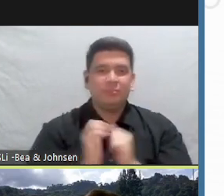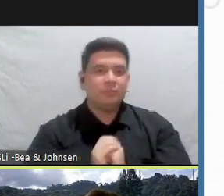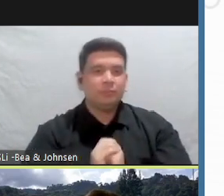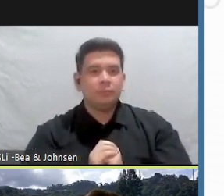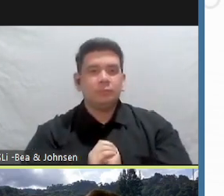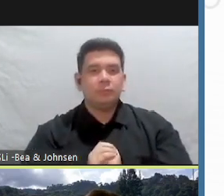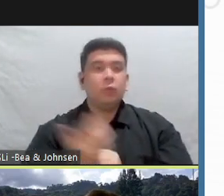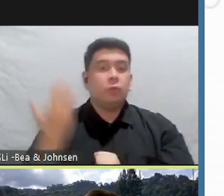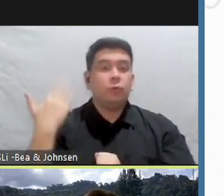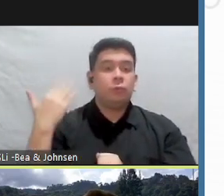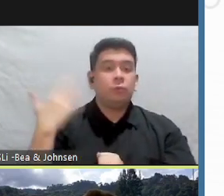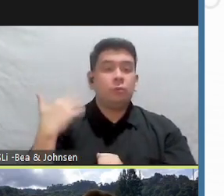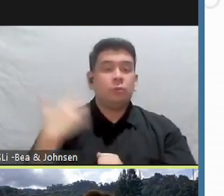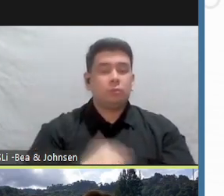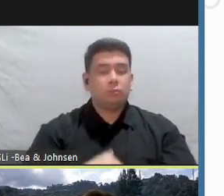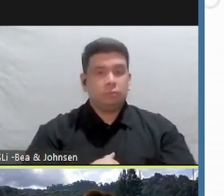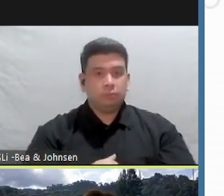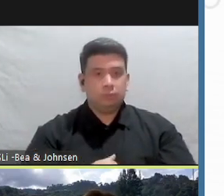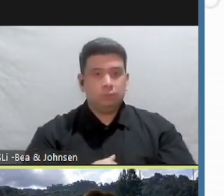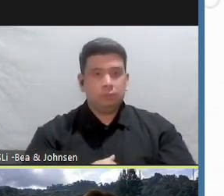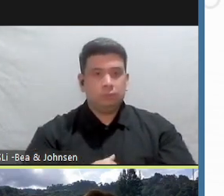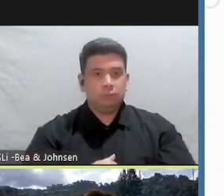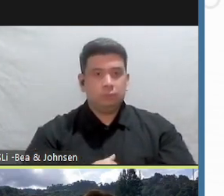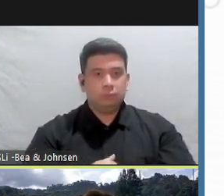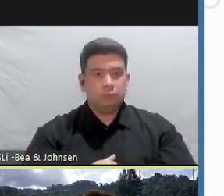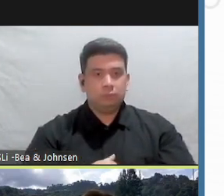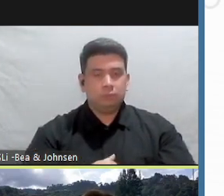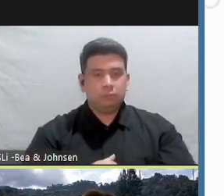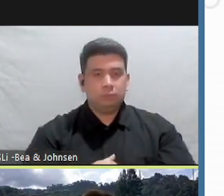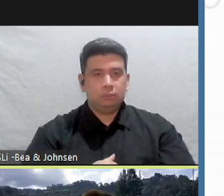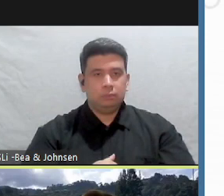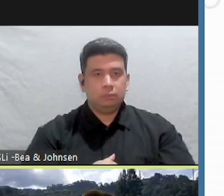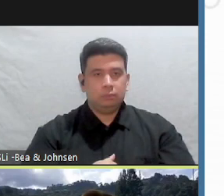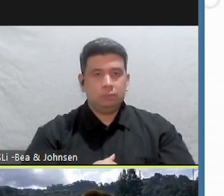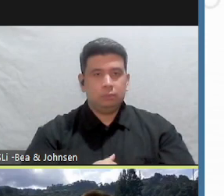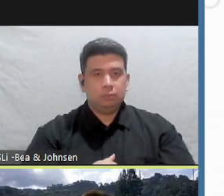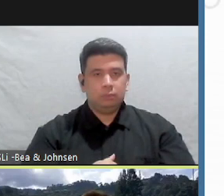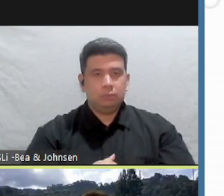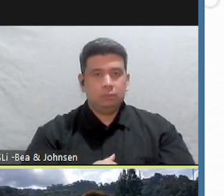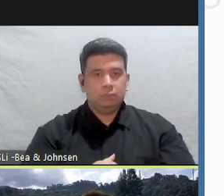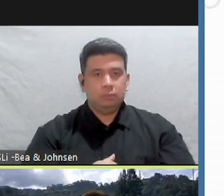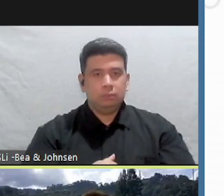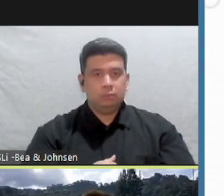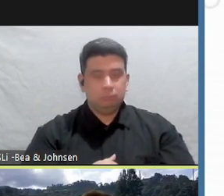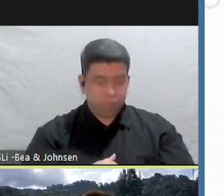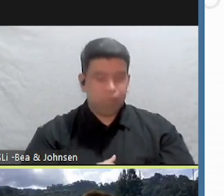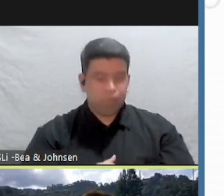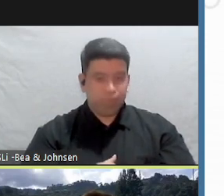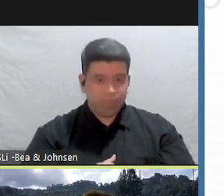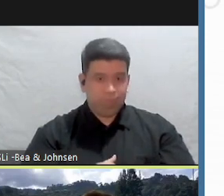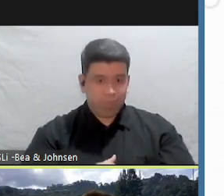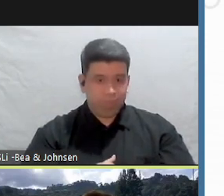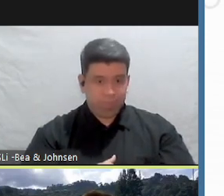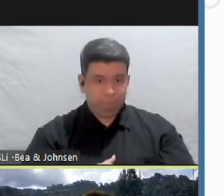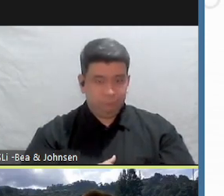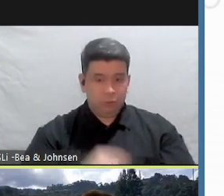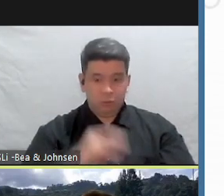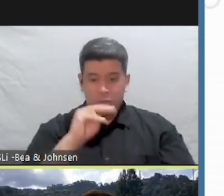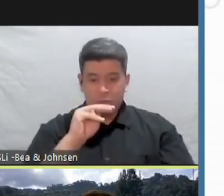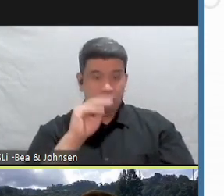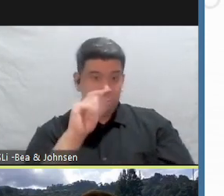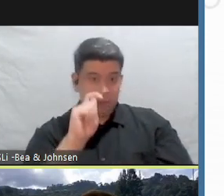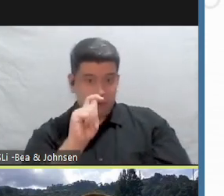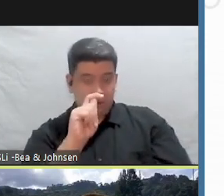noon akala nila na yung mga gamit ng mother tongue ay problema yan, nakakasira sa